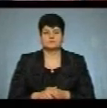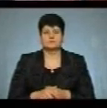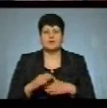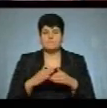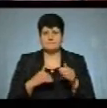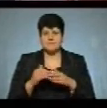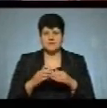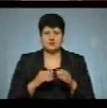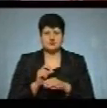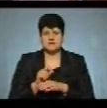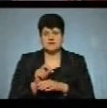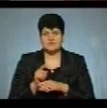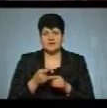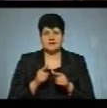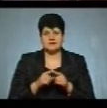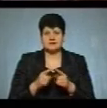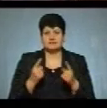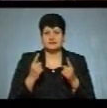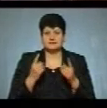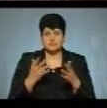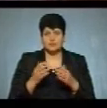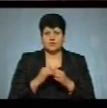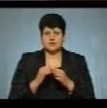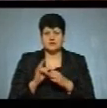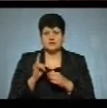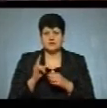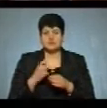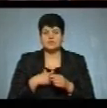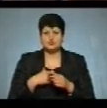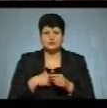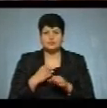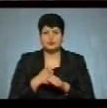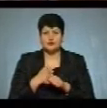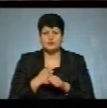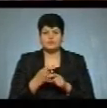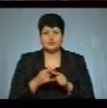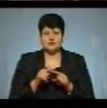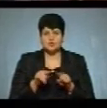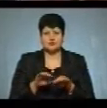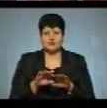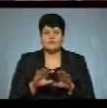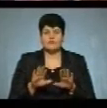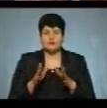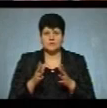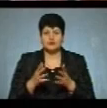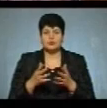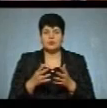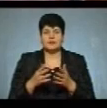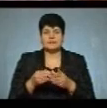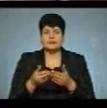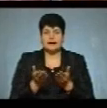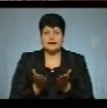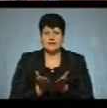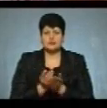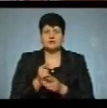Практичні завдання – це неоцінимо. Це дитина кожна формує собі в даному випадку тарілку здорового харчування так, як вона